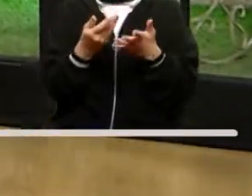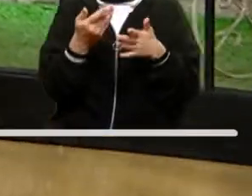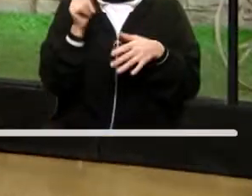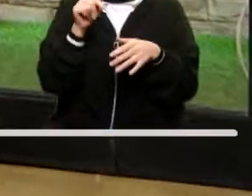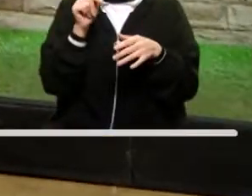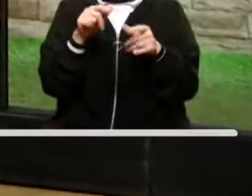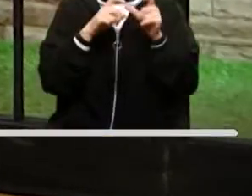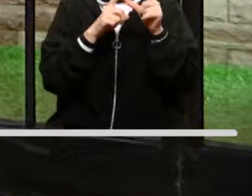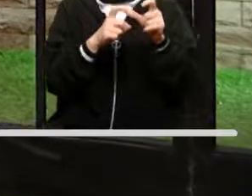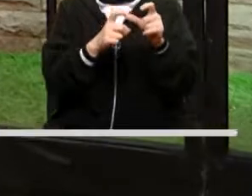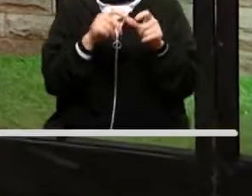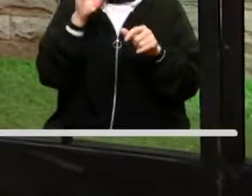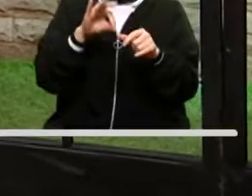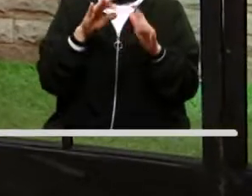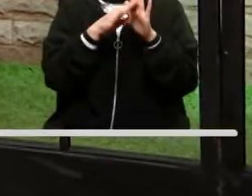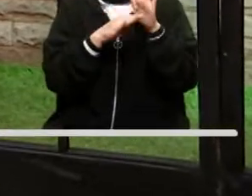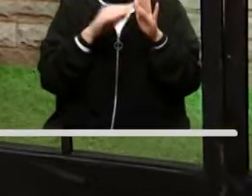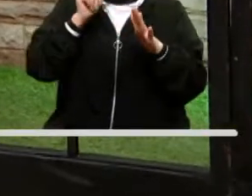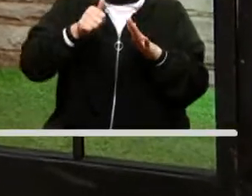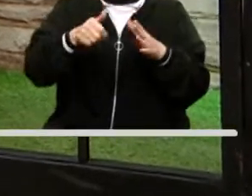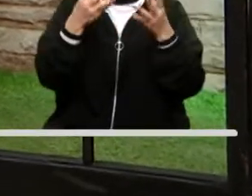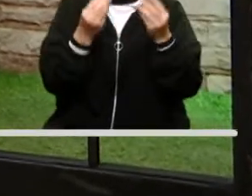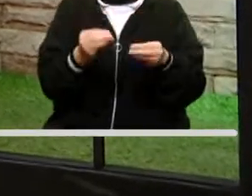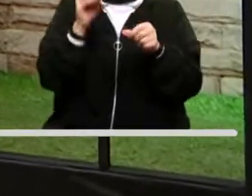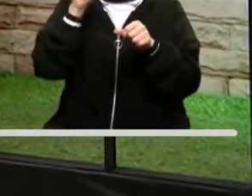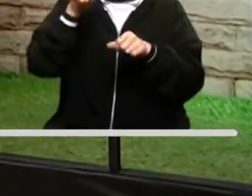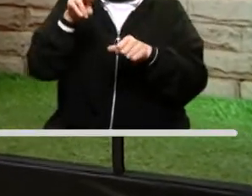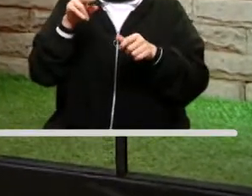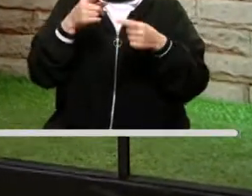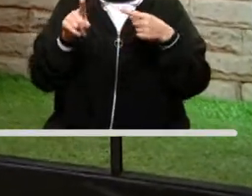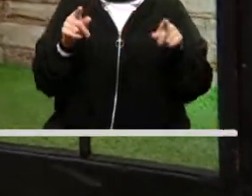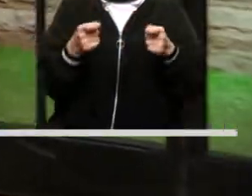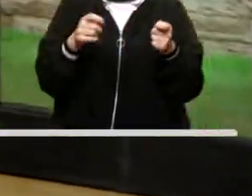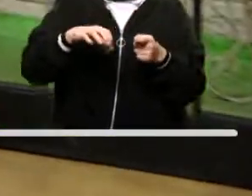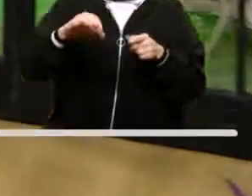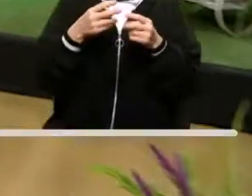efendim. Şimdi ise yayınımızı her zaman olduğu gibi muhtelif işler köşemizle açıyoruz.